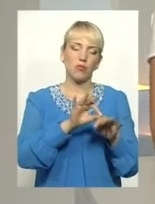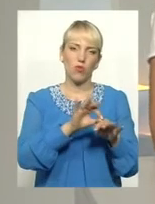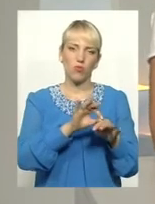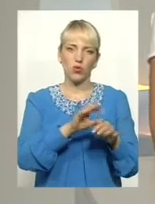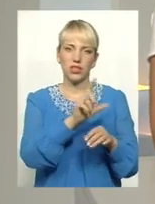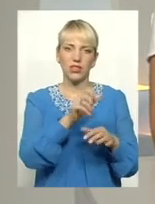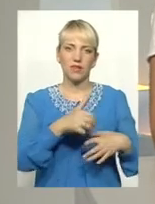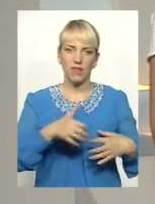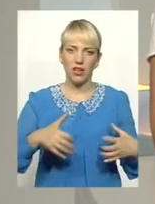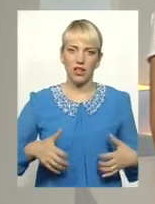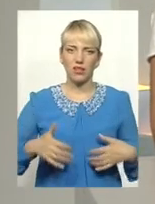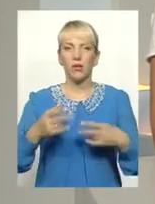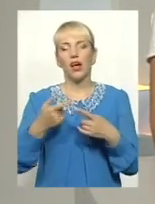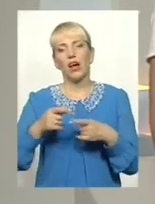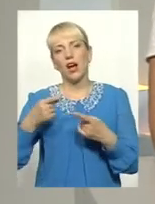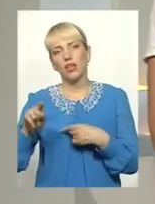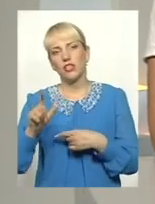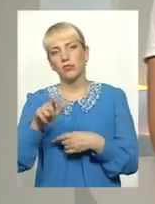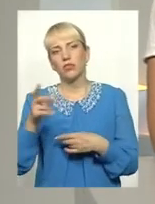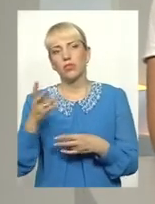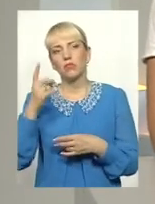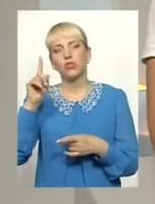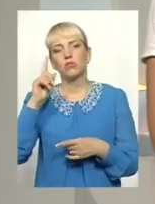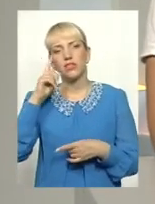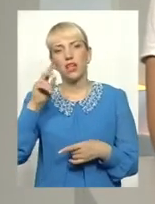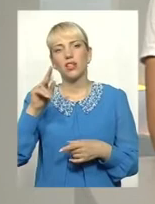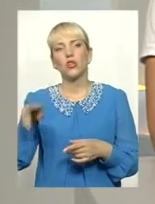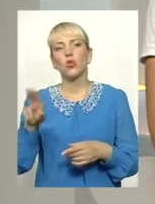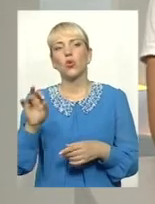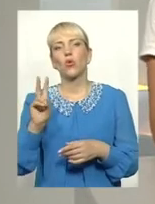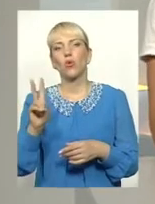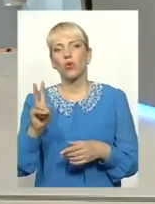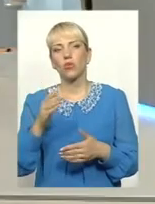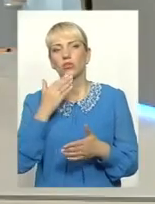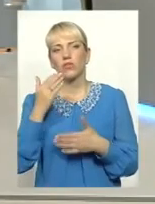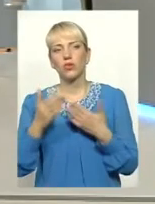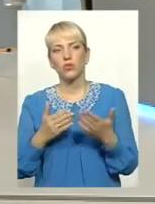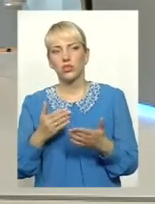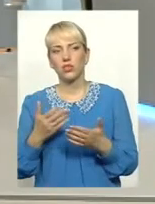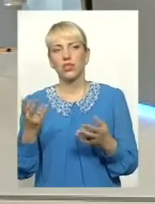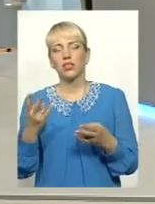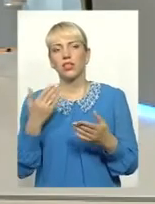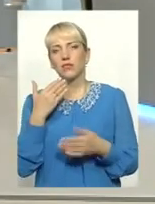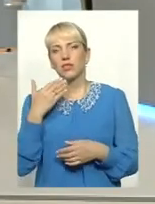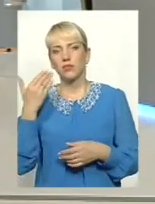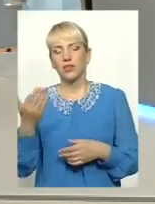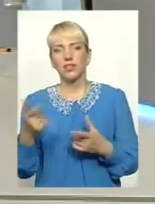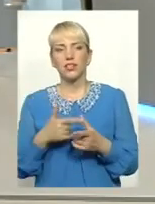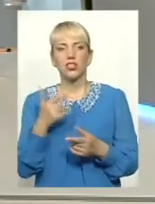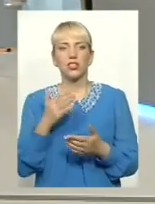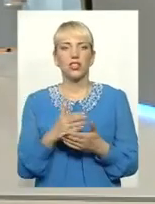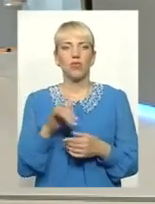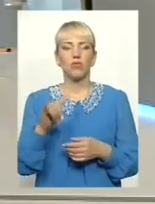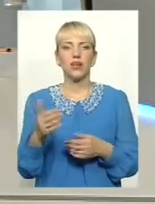частині треба дати змогу, щоб вони знали, до кого звернутися, якщо вони не знають і потрібно запитати. Чи є якась у вас